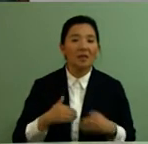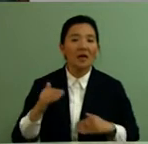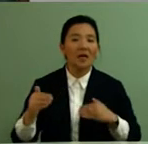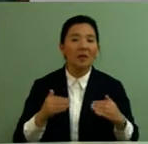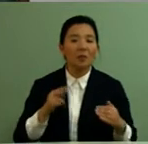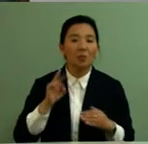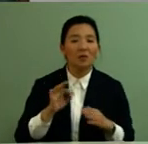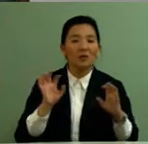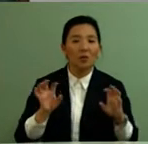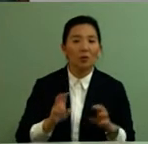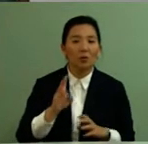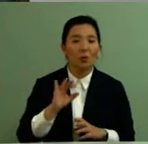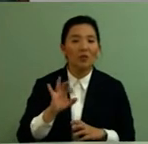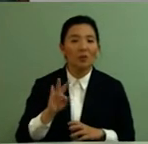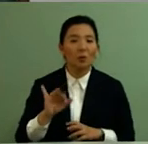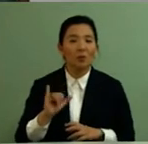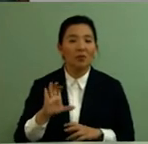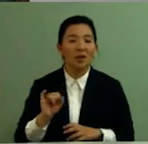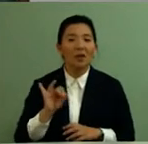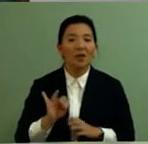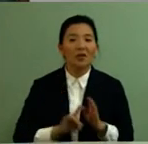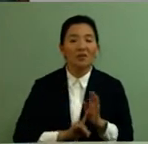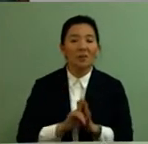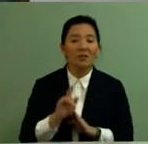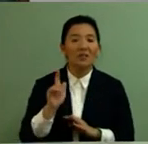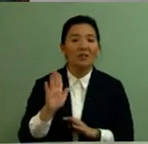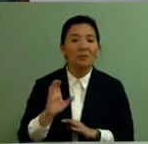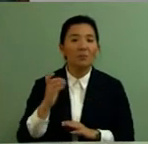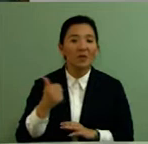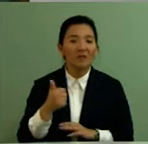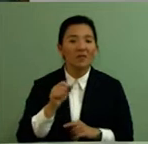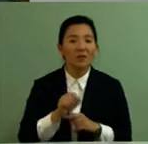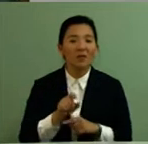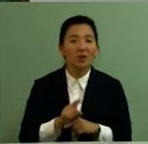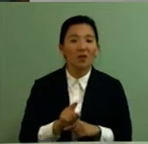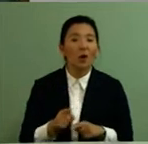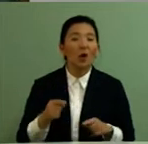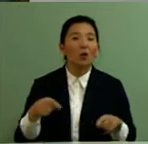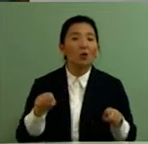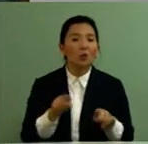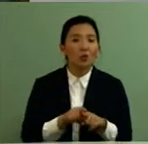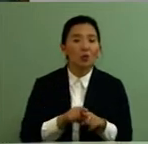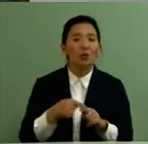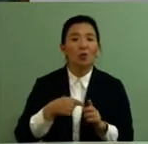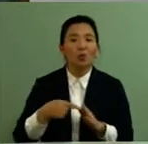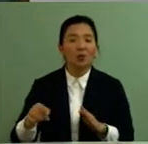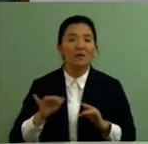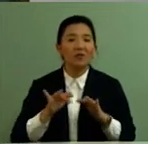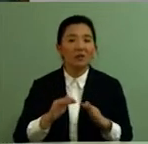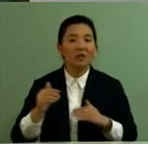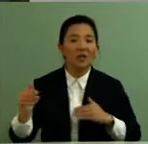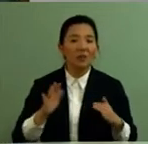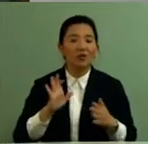закону косинуса. И начинаем с первой задачи. Точка струны совершает колебания